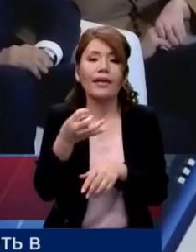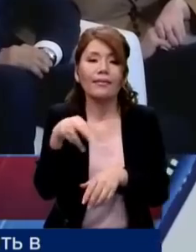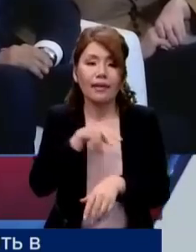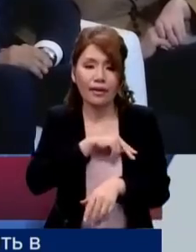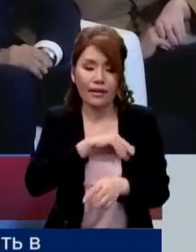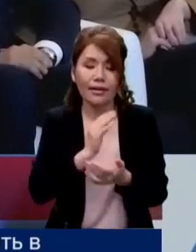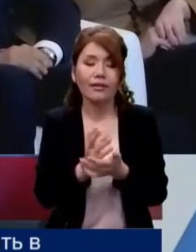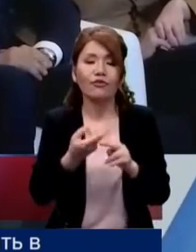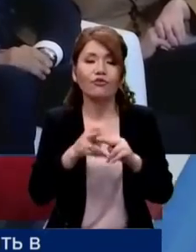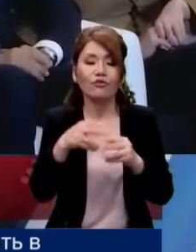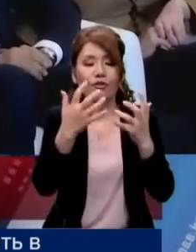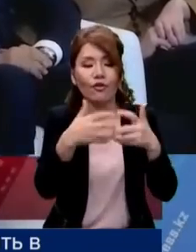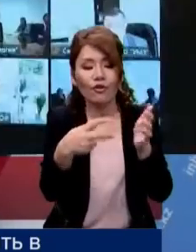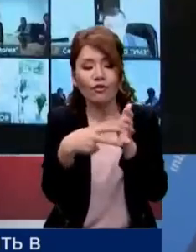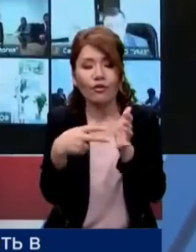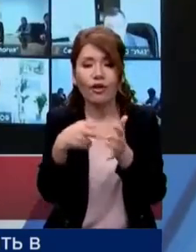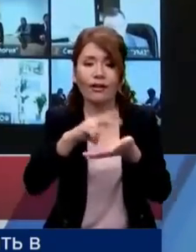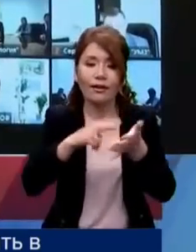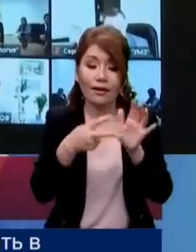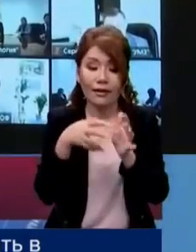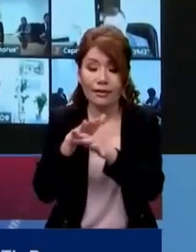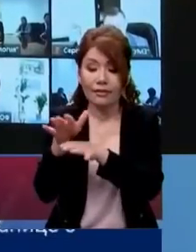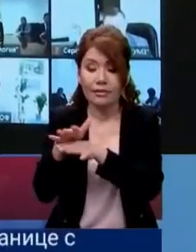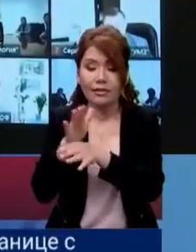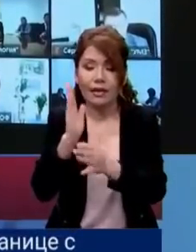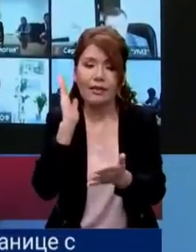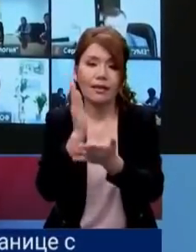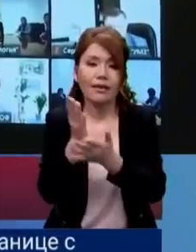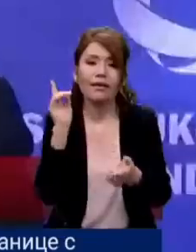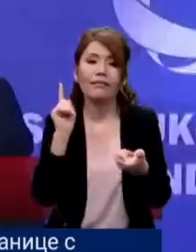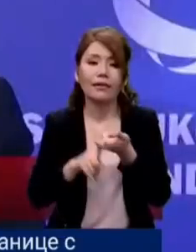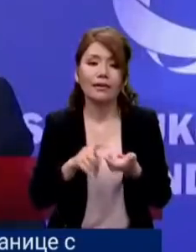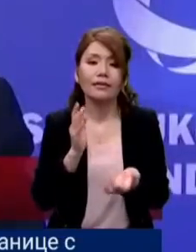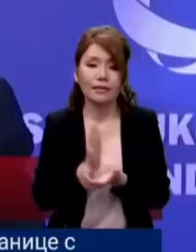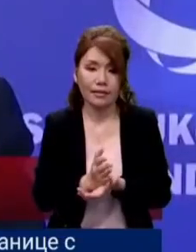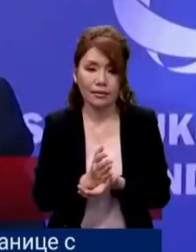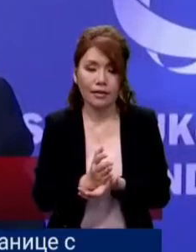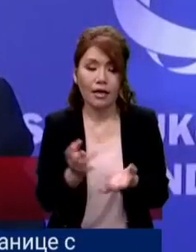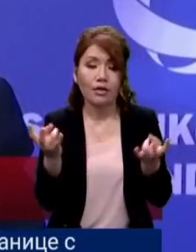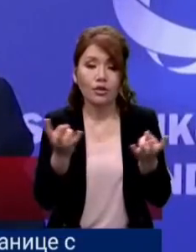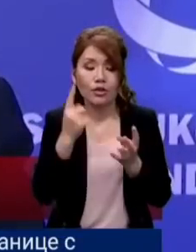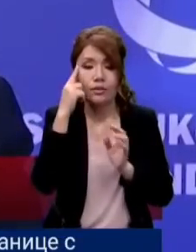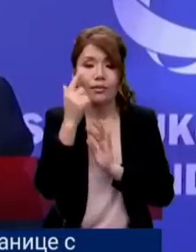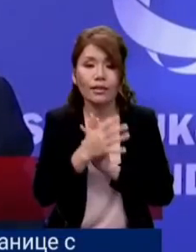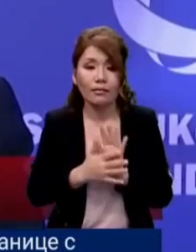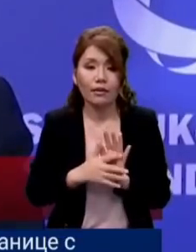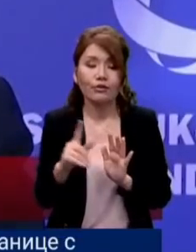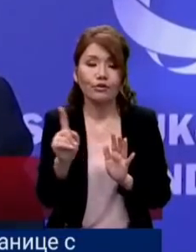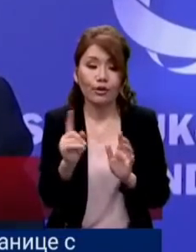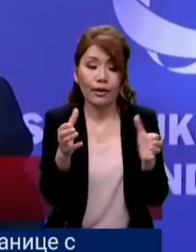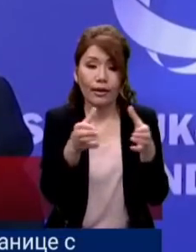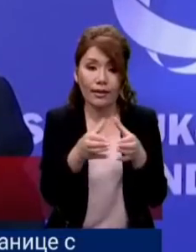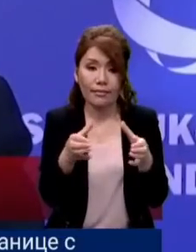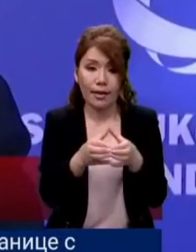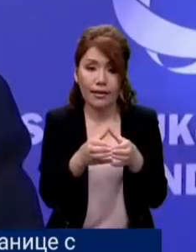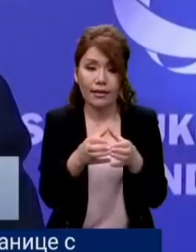басшылардың қызмет көрсеткіштеріне және жоспарды орындауына тікелей байланысты. Нужно понимать, что